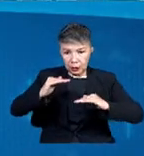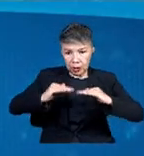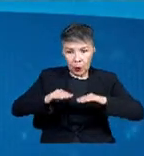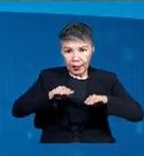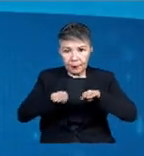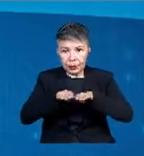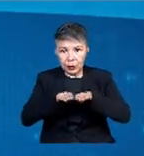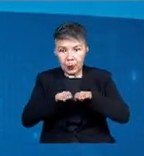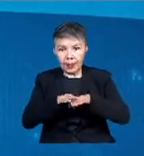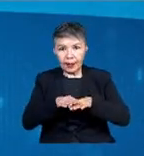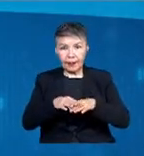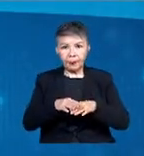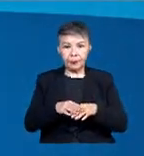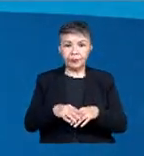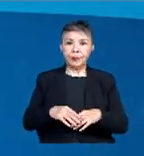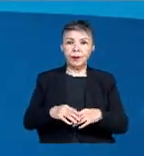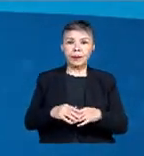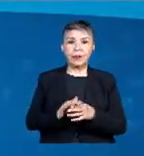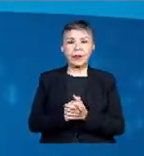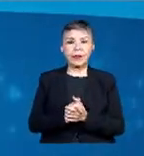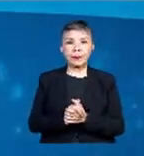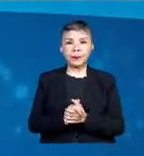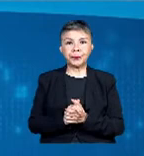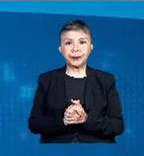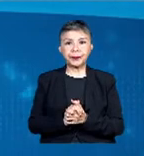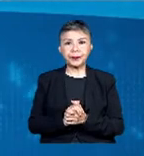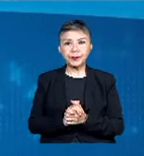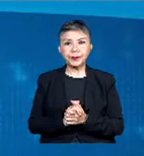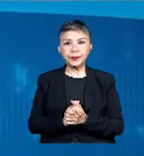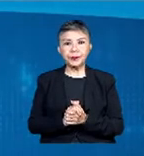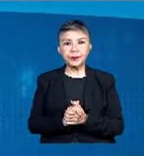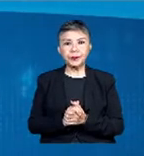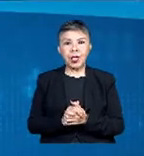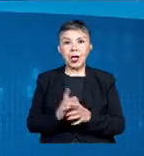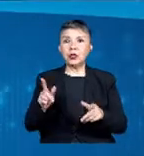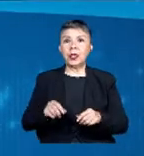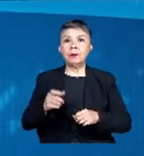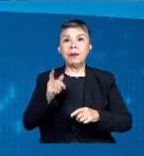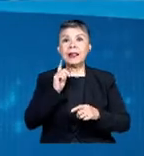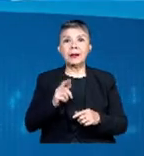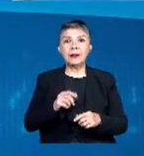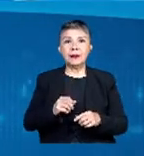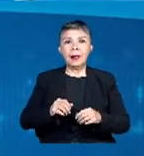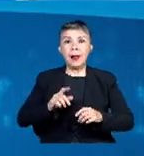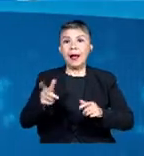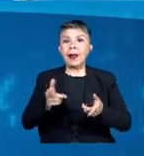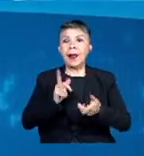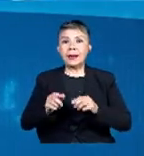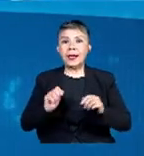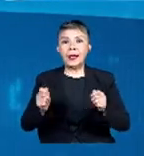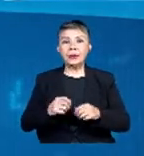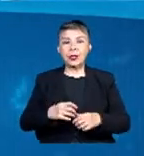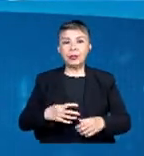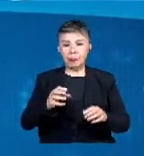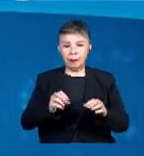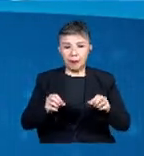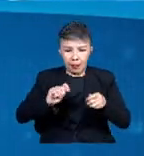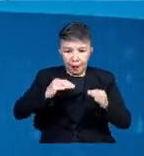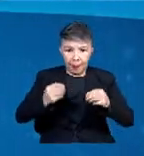Apa benar nggak ya bakal saya ini menjadi atlet atau malah bakal saya di tempat yang lain? Jadi butuh